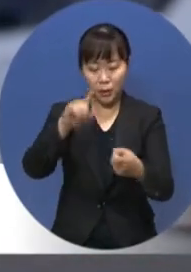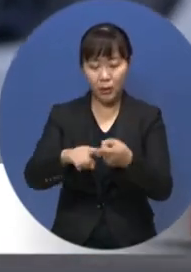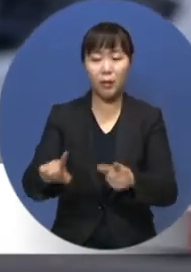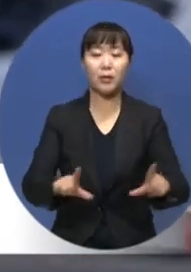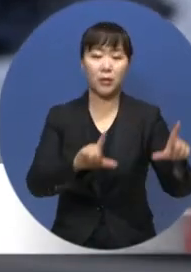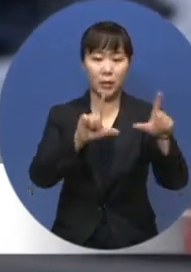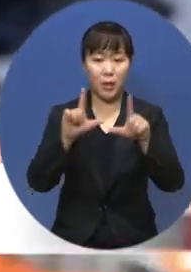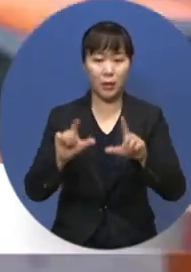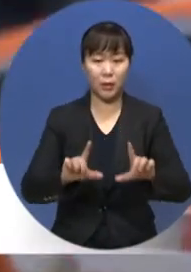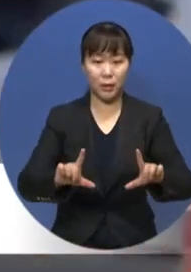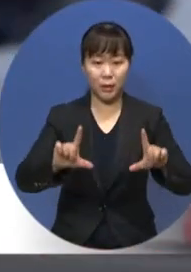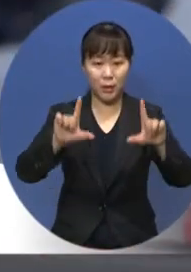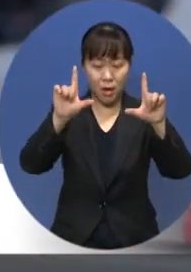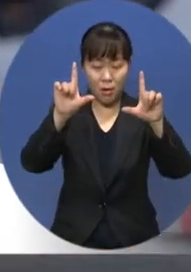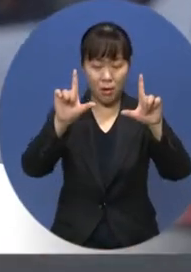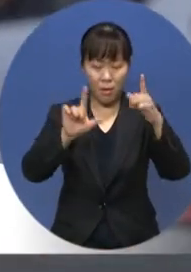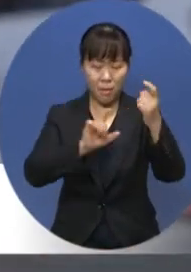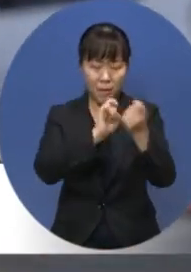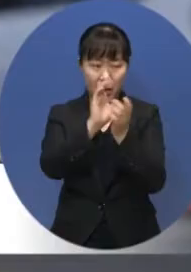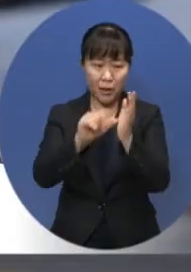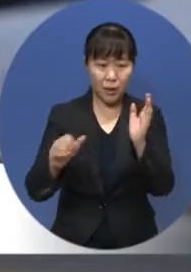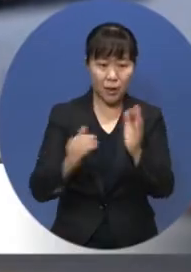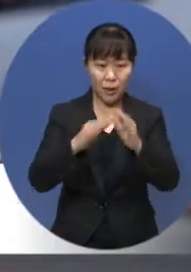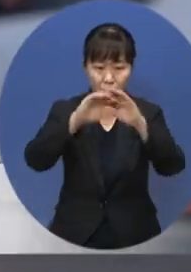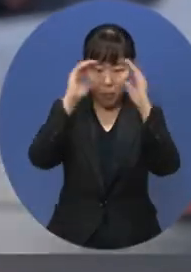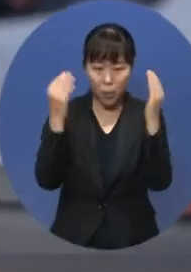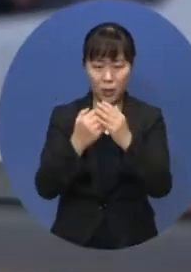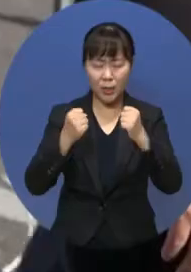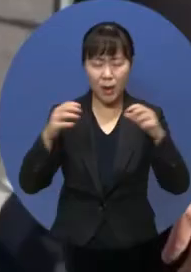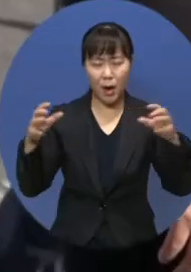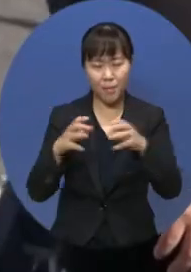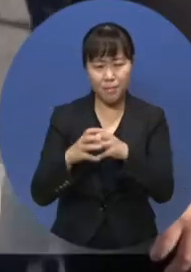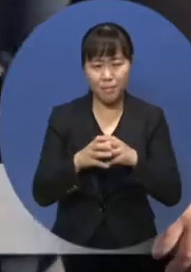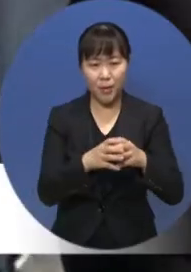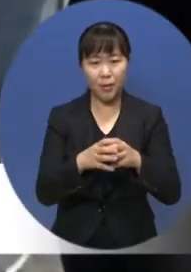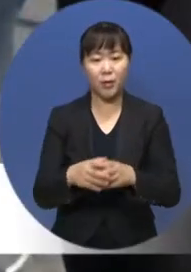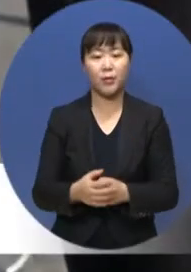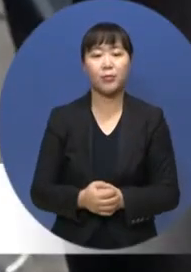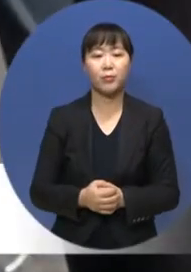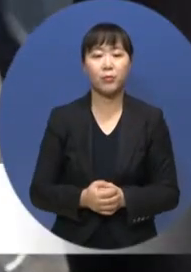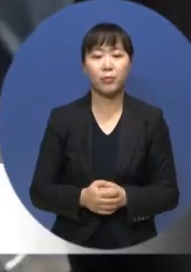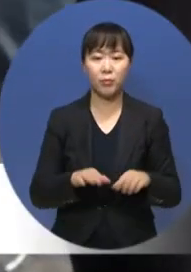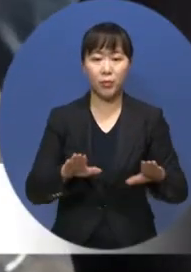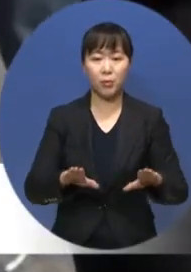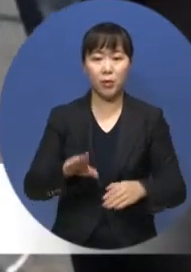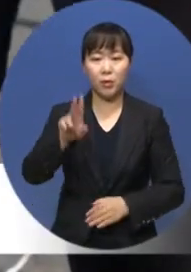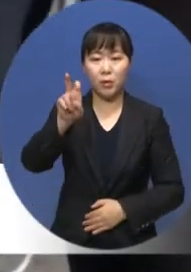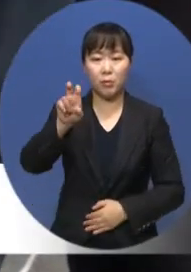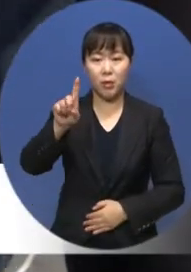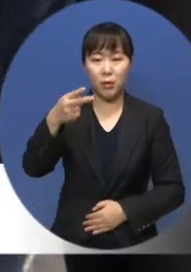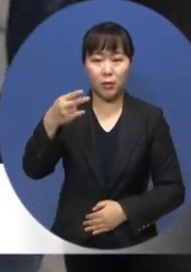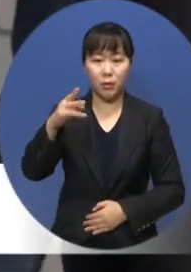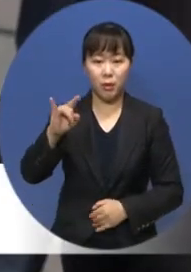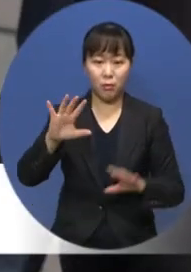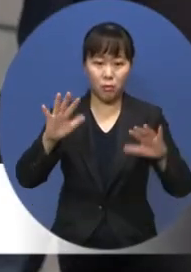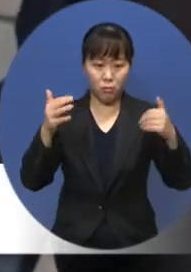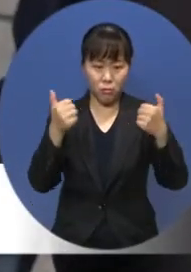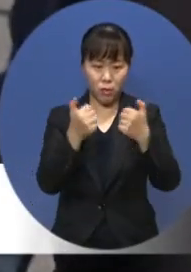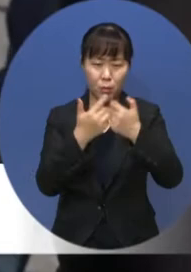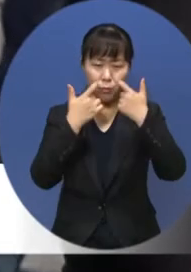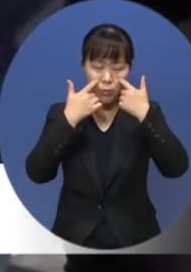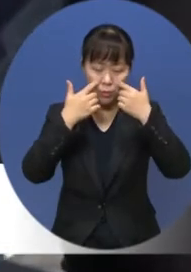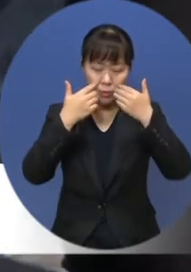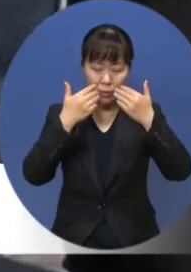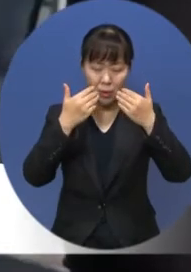살 수 있는 날이 올 때까지 모두 힘합쳐 싸워나갈 것입니다. 이번 21대 국회는